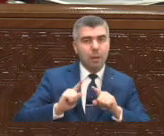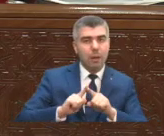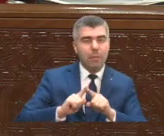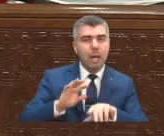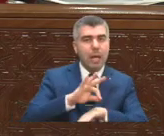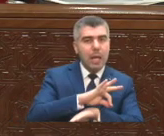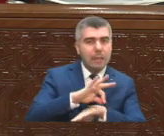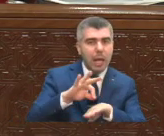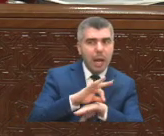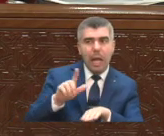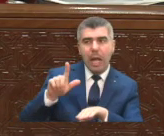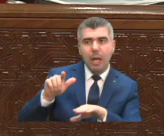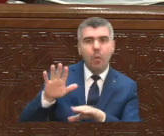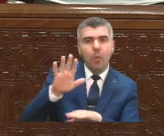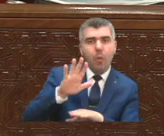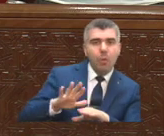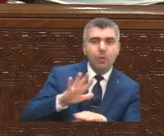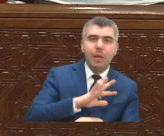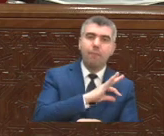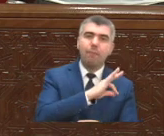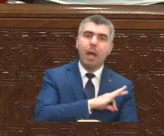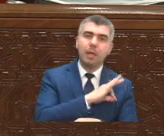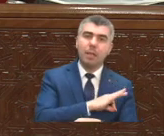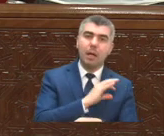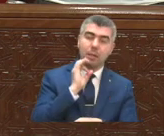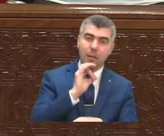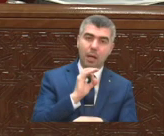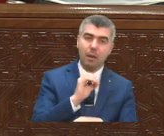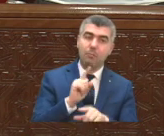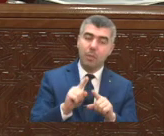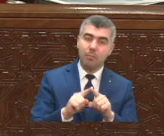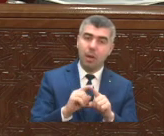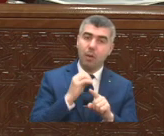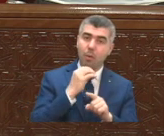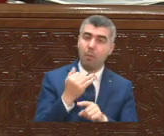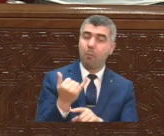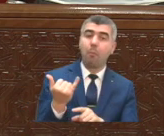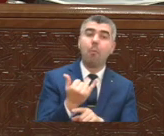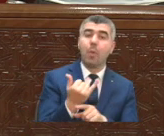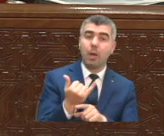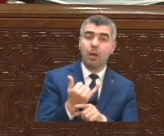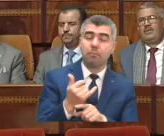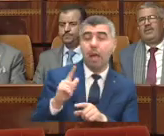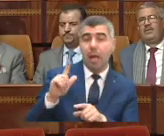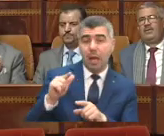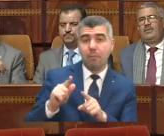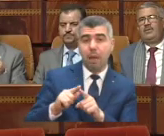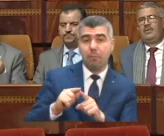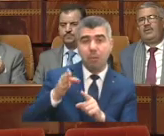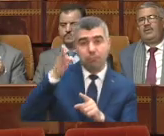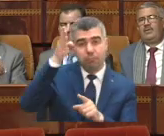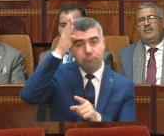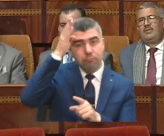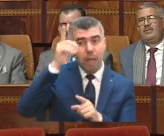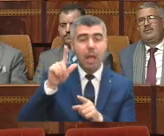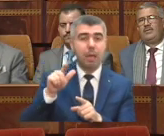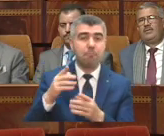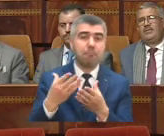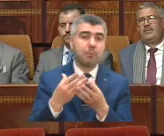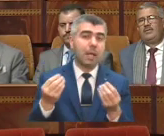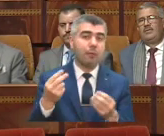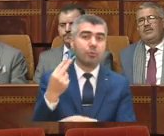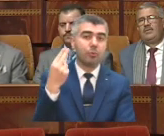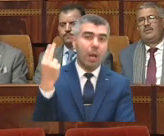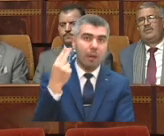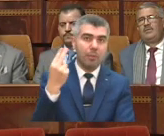في الاستفاده منها، لن تكون اكثر من القطاع الذي تشرفون عليه، لانه ياوي الفئه المثقفه ببلادنا. اننا في